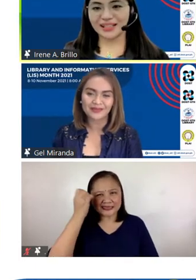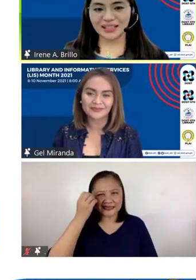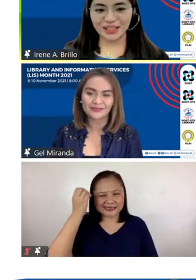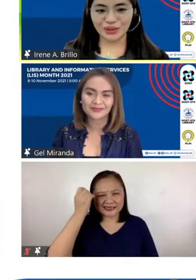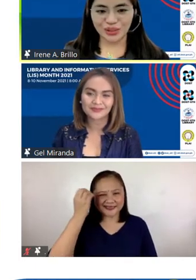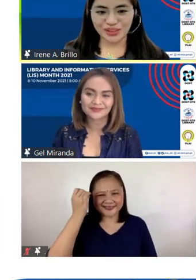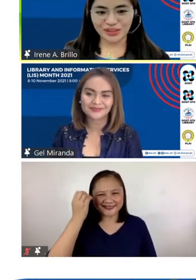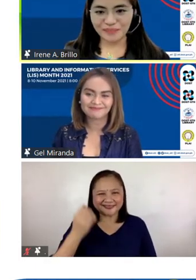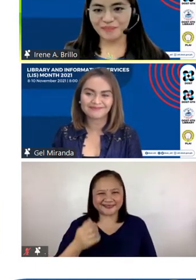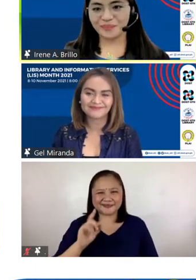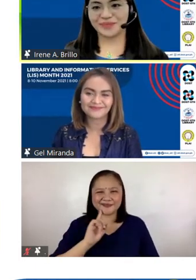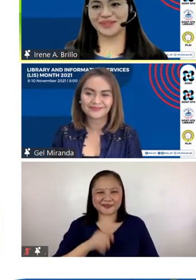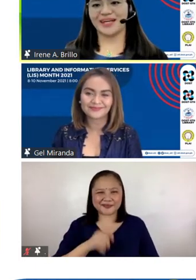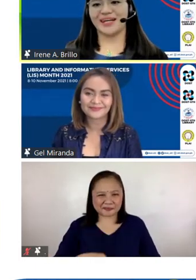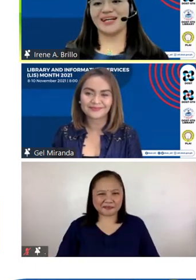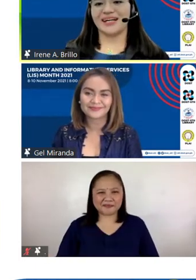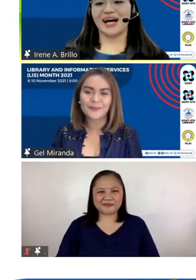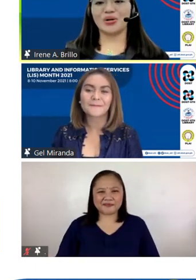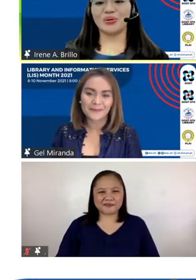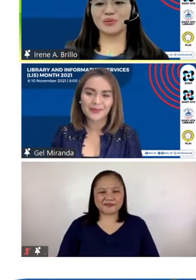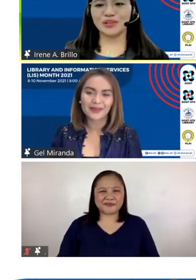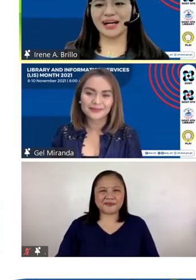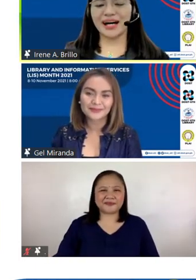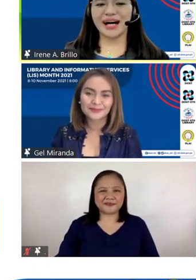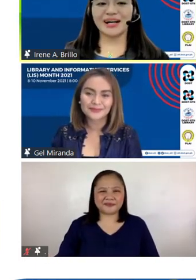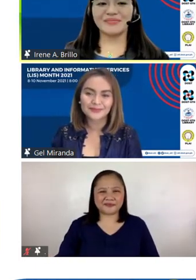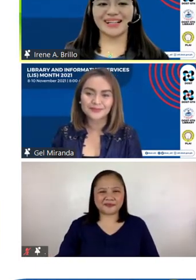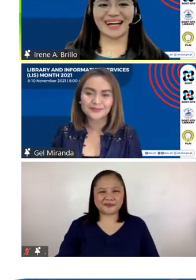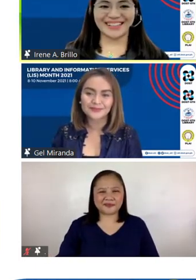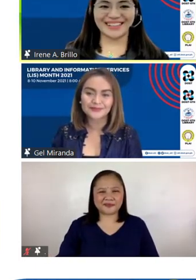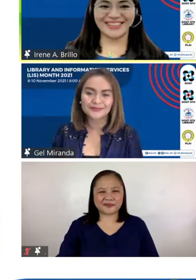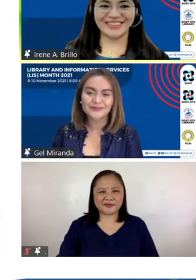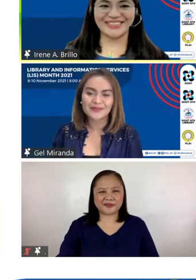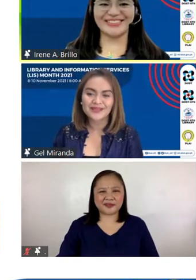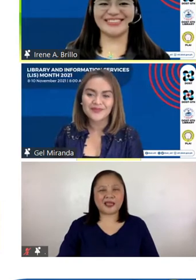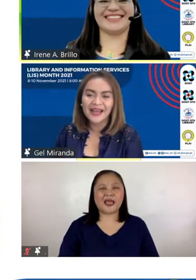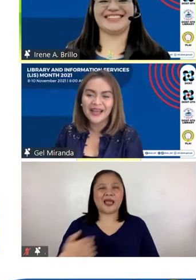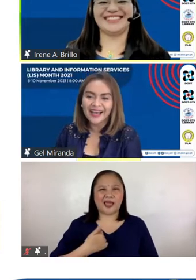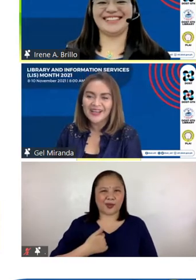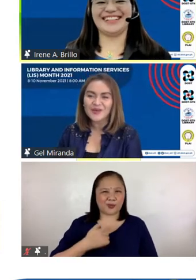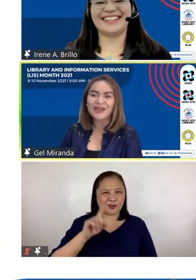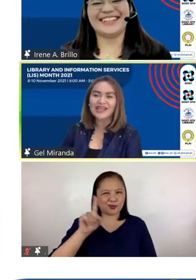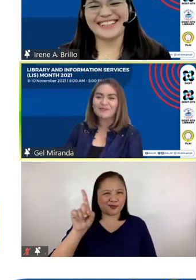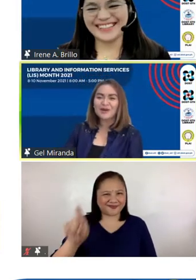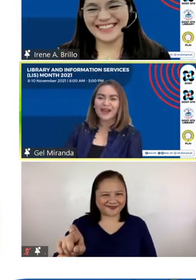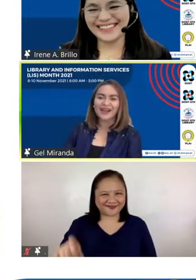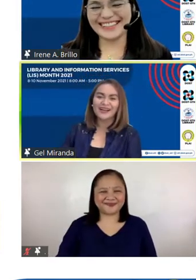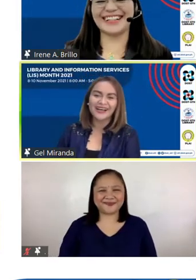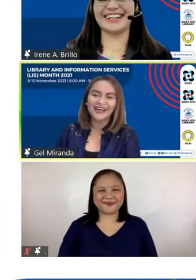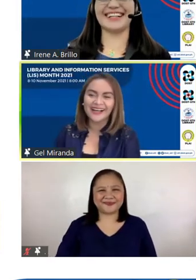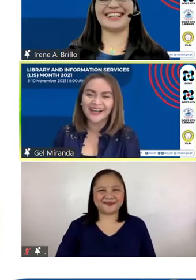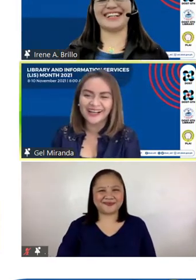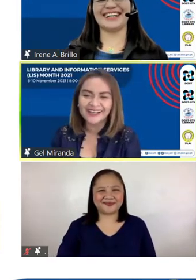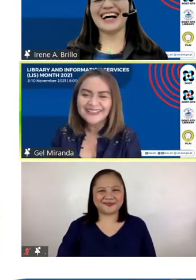ng itatanong, ako po muna ang magtatanong. Mahirap, mama.